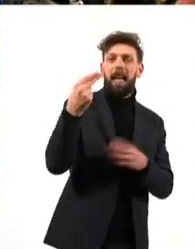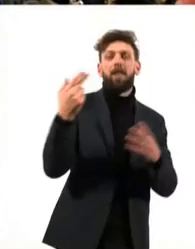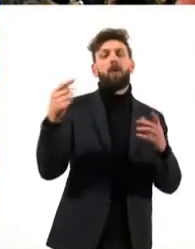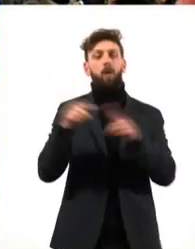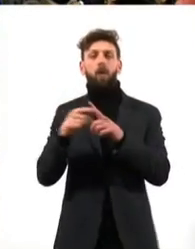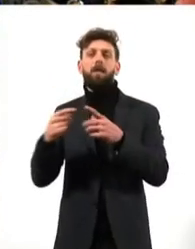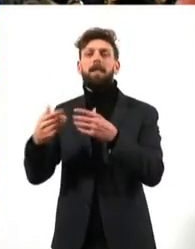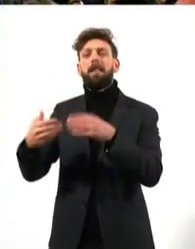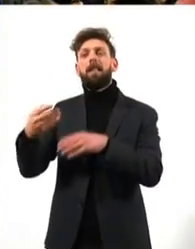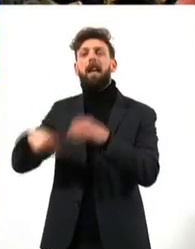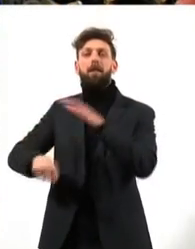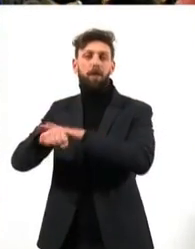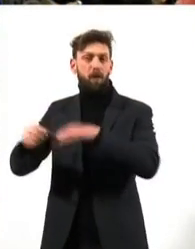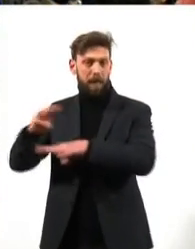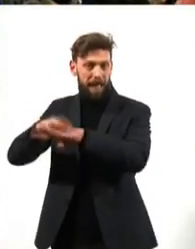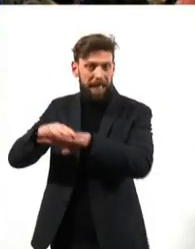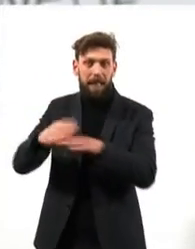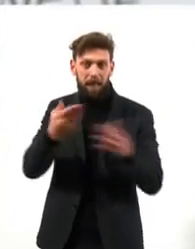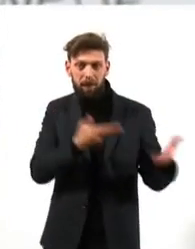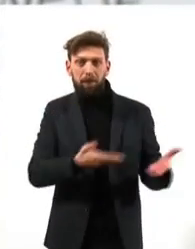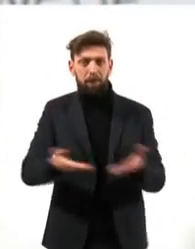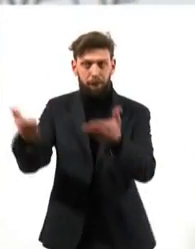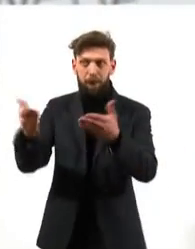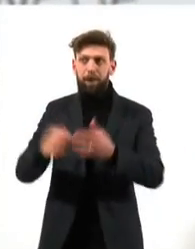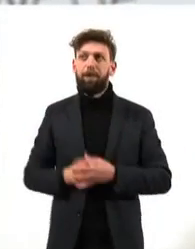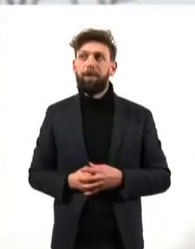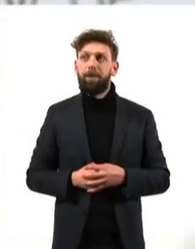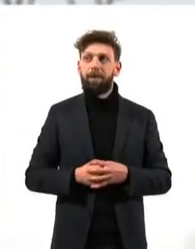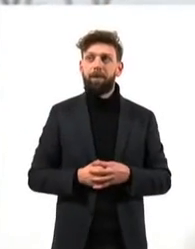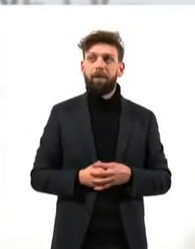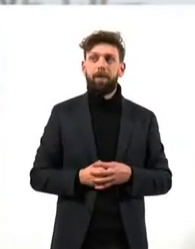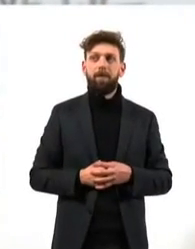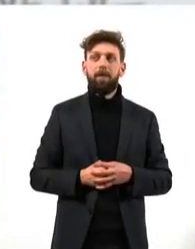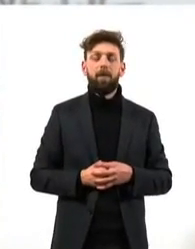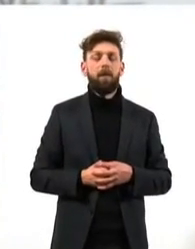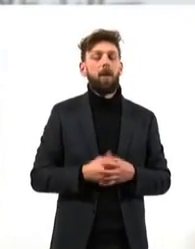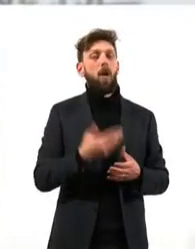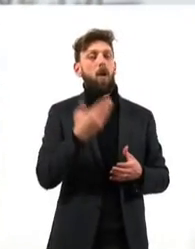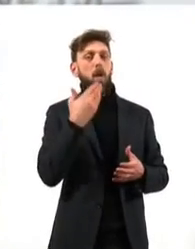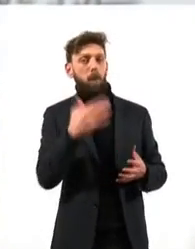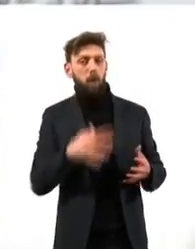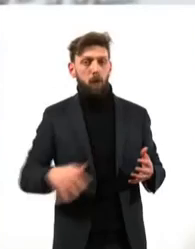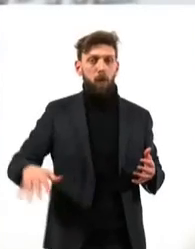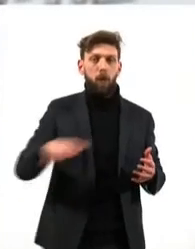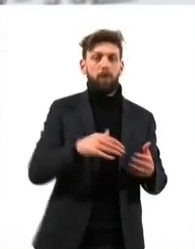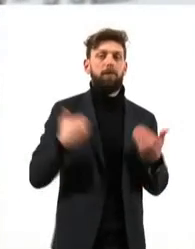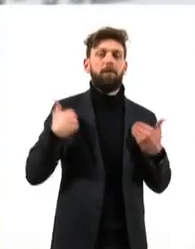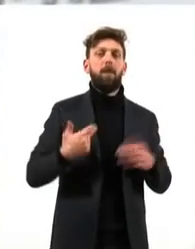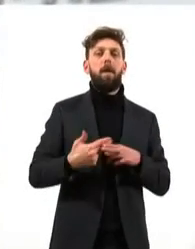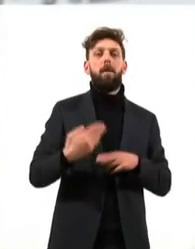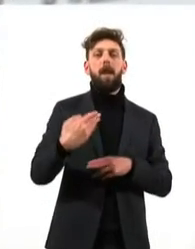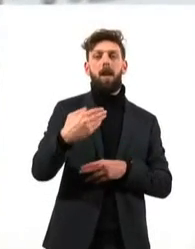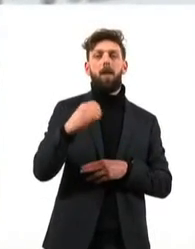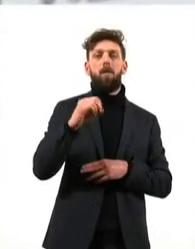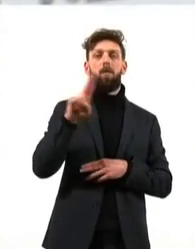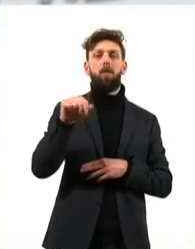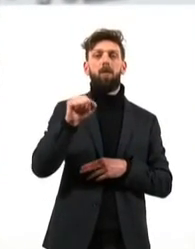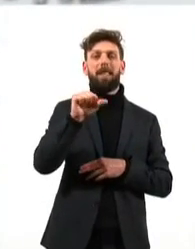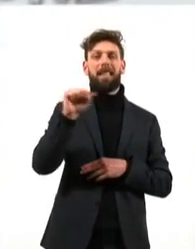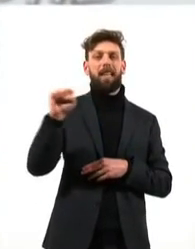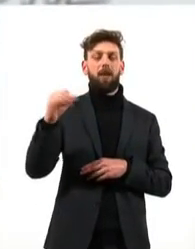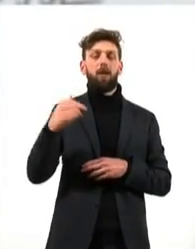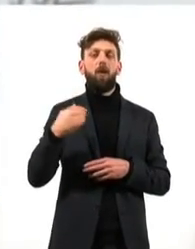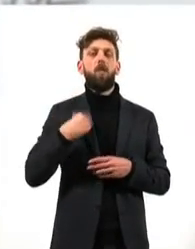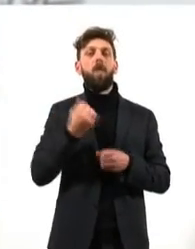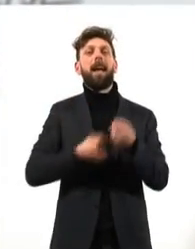sportifs, c'est ton dada. Je te laisse la parole. Bonjour et bonsoir à toutes et à tous. Moussa Sow, je suis le fondateur de la Coupe nationale des